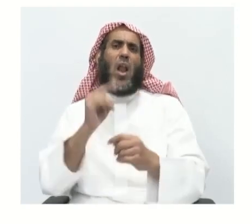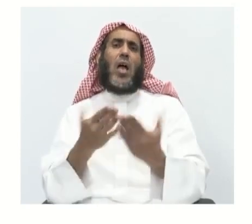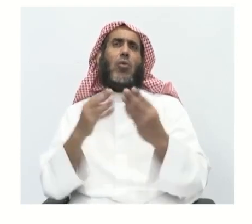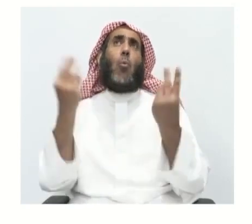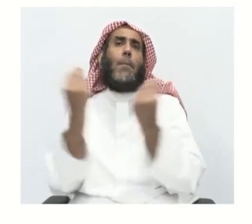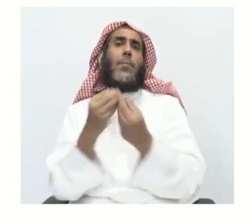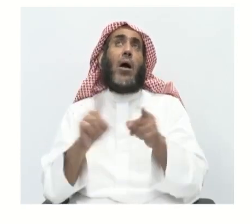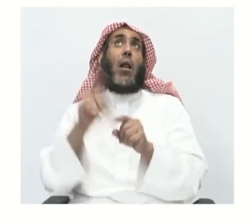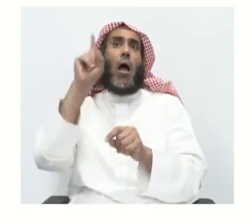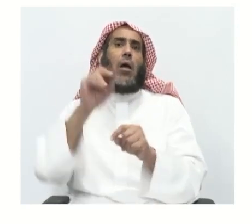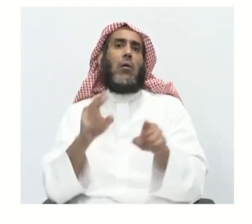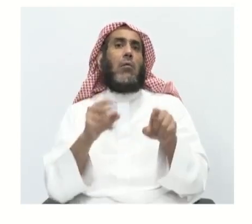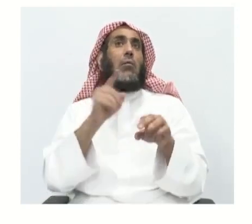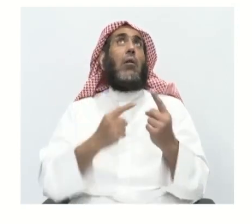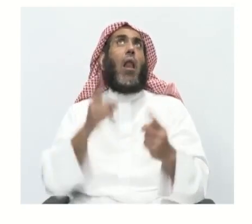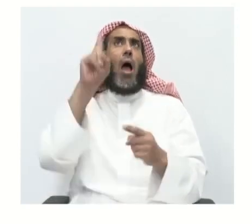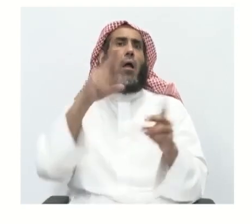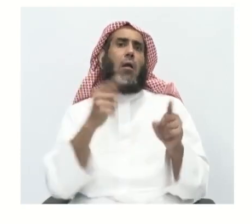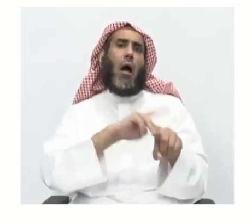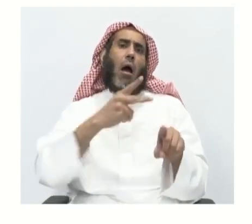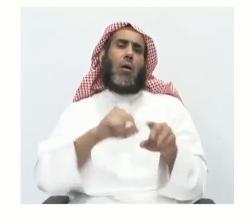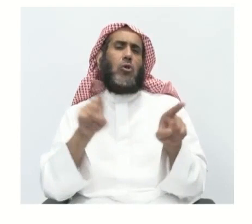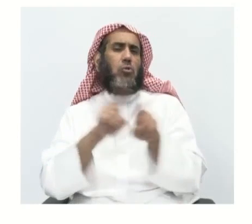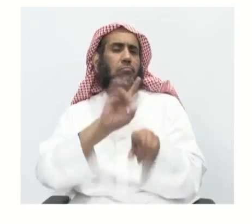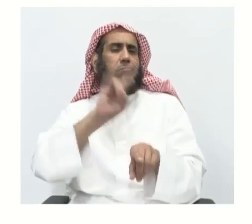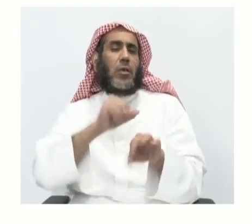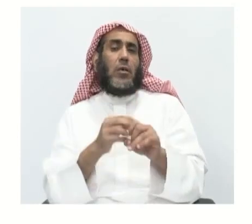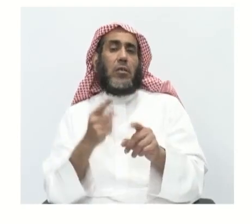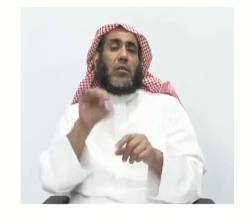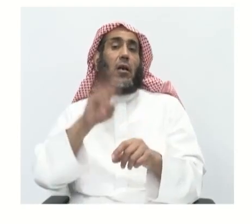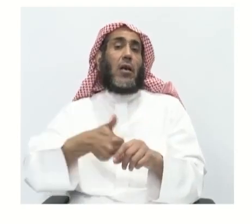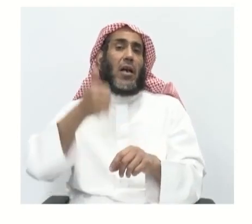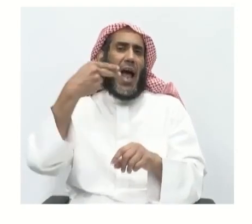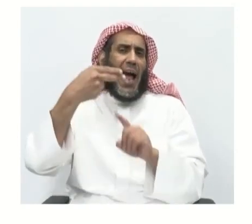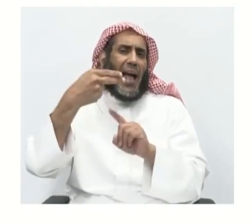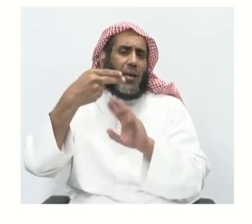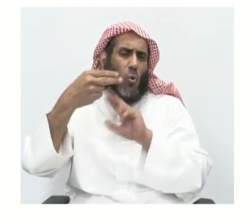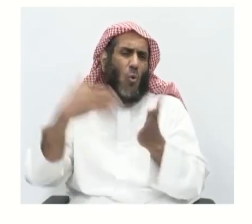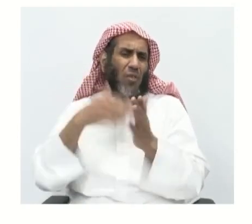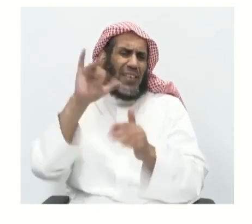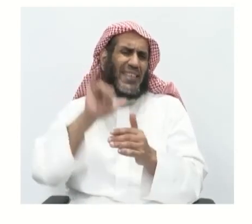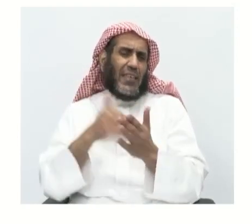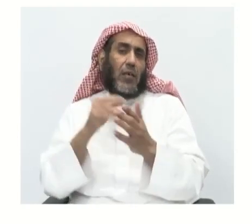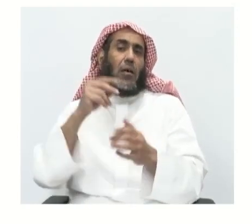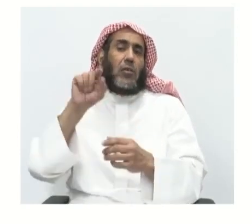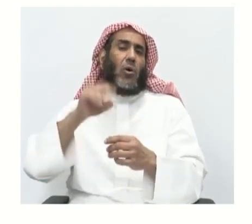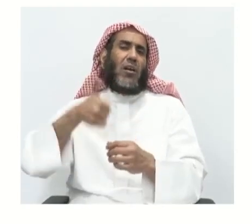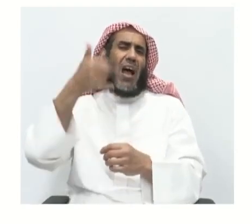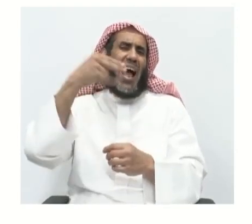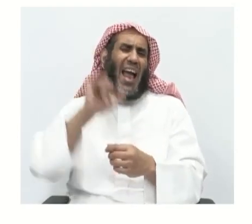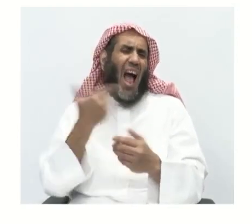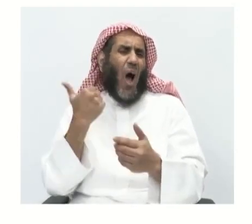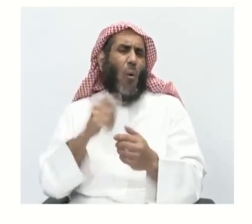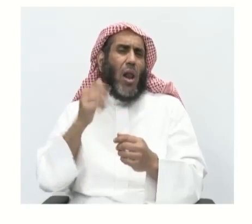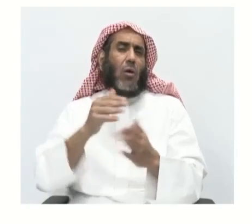الله الها اخر تدعو واله تجد كلمه راع قد حذفت الياء من اخرها واصله راعي لانها اسم